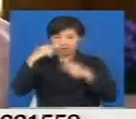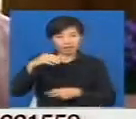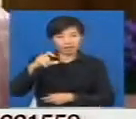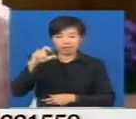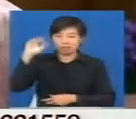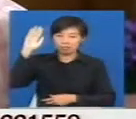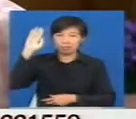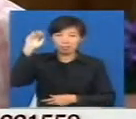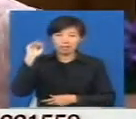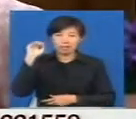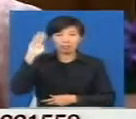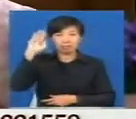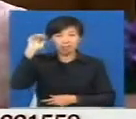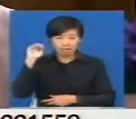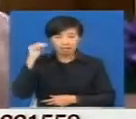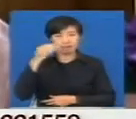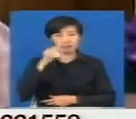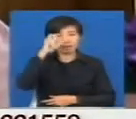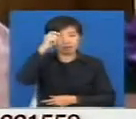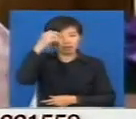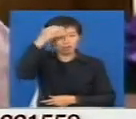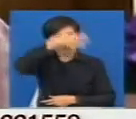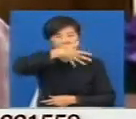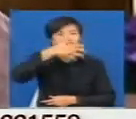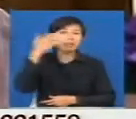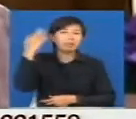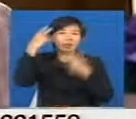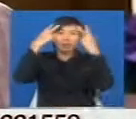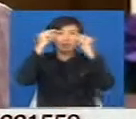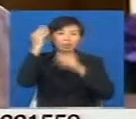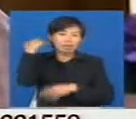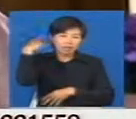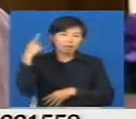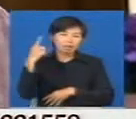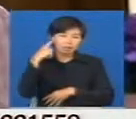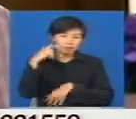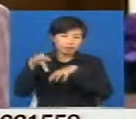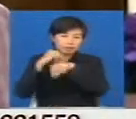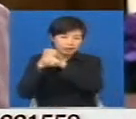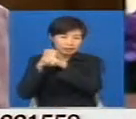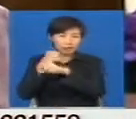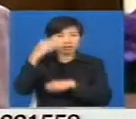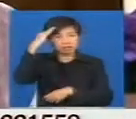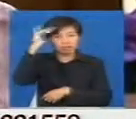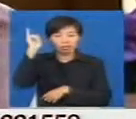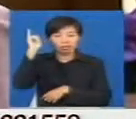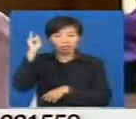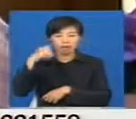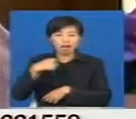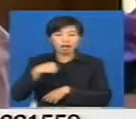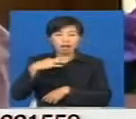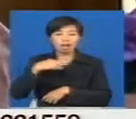าห์ช่วยท่านอดีตนายกรัฐมนตรีสมชายนะฮะทำจนตึกมาเสร็จนะฮะท่านนายกยิ่งลักษณ์ก็ส่งผมมาทำให้มันส